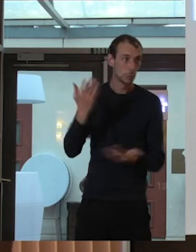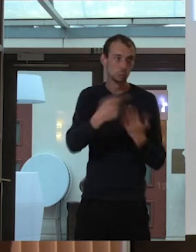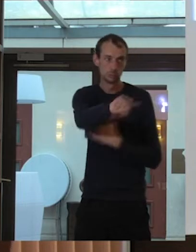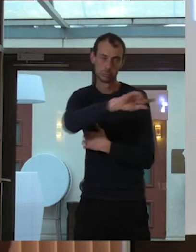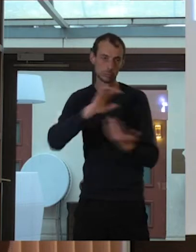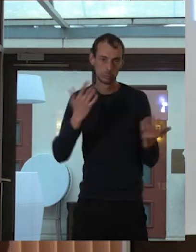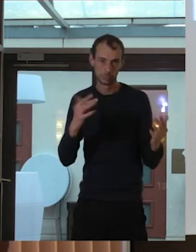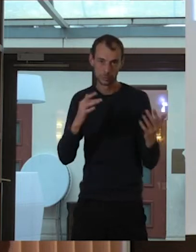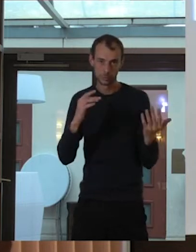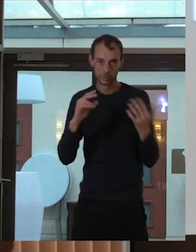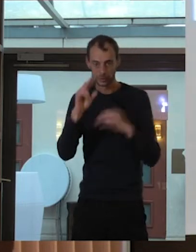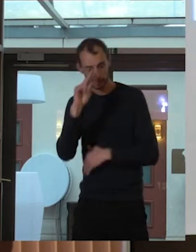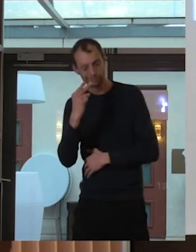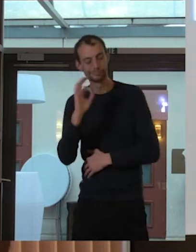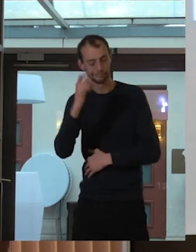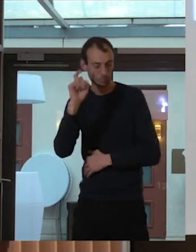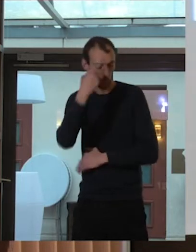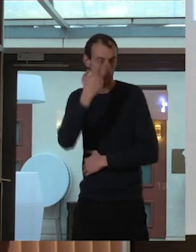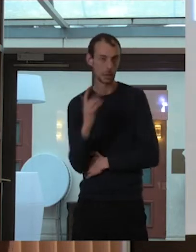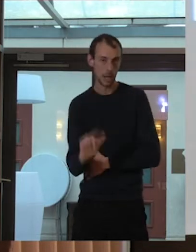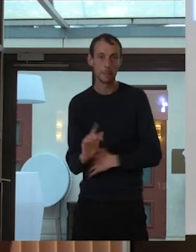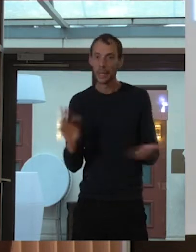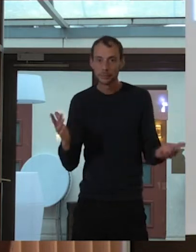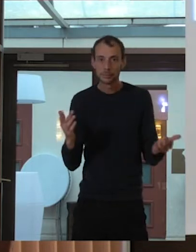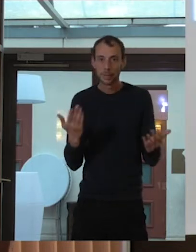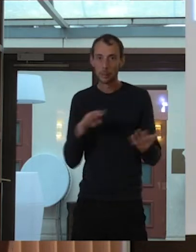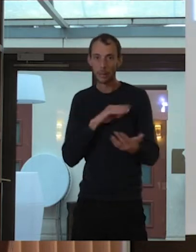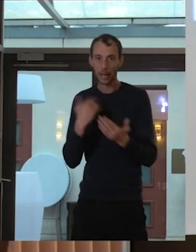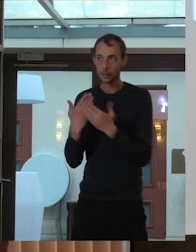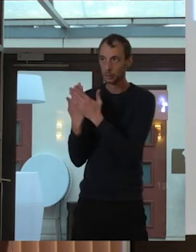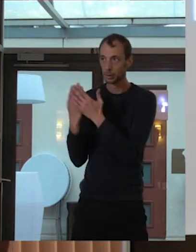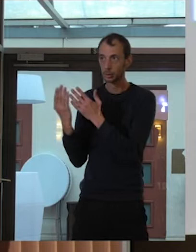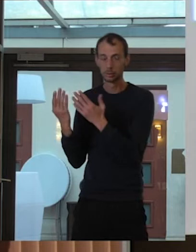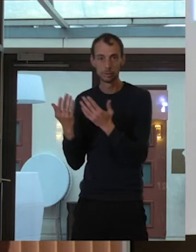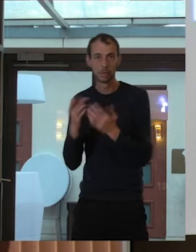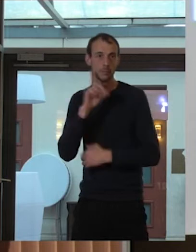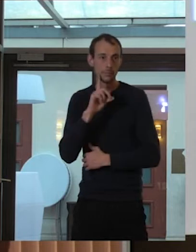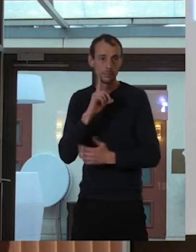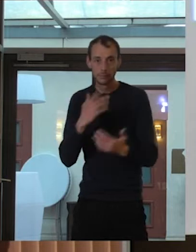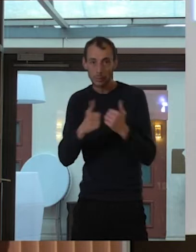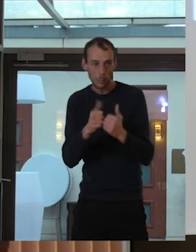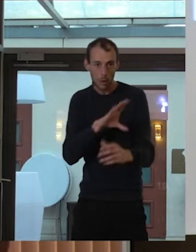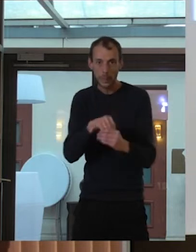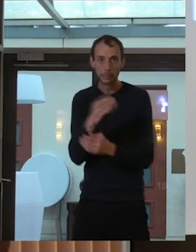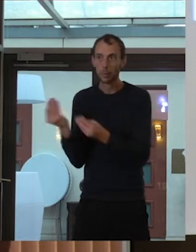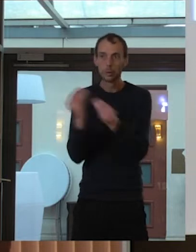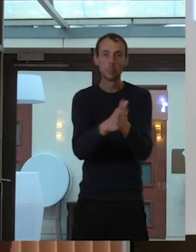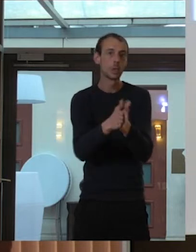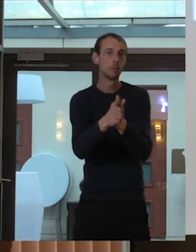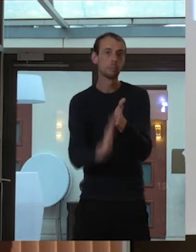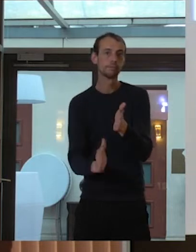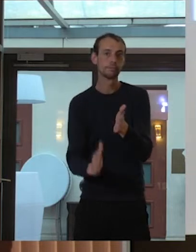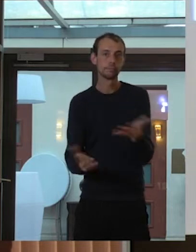pièce, découragent tout simplement les femmes de faire du sport. Alors, du sport tout court ou du sport dans l'espace